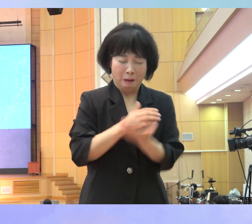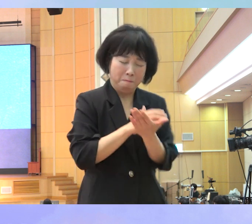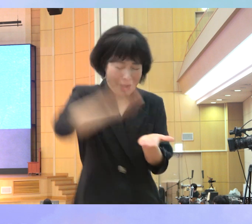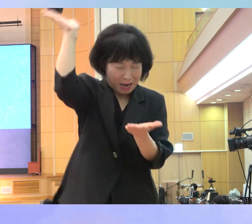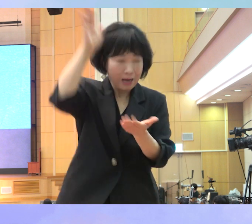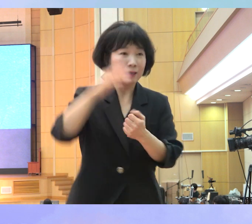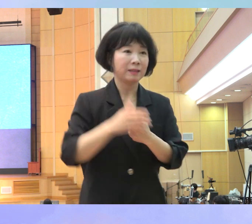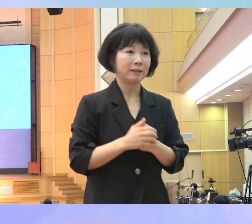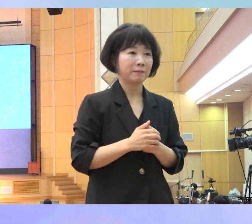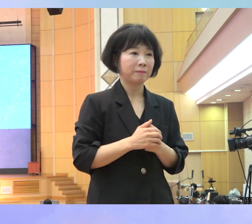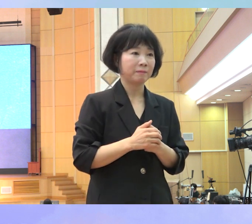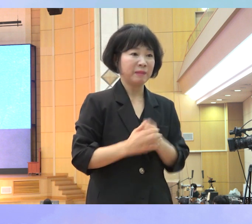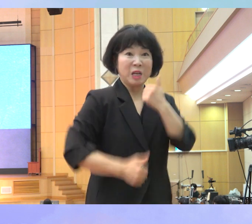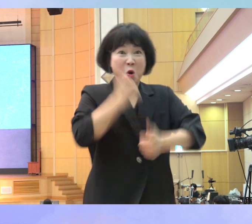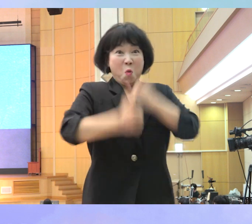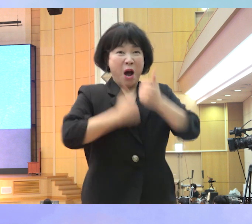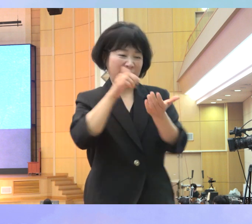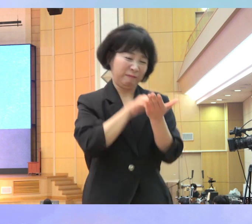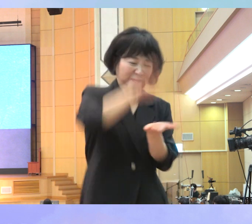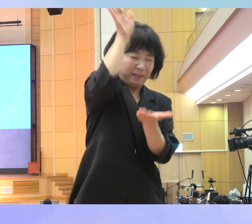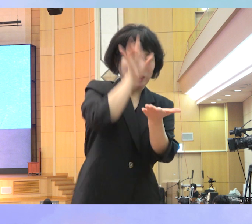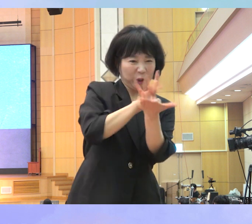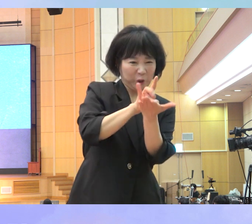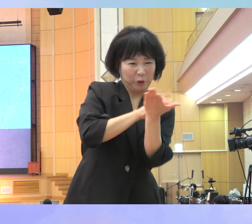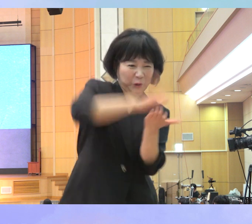무찌른다. 화남을 무찌른다.